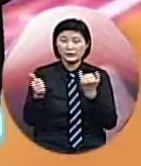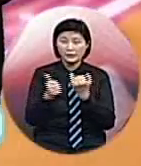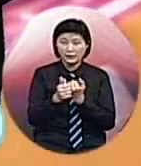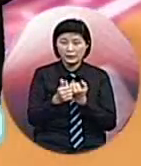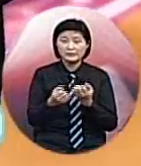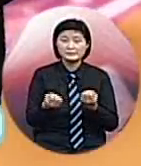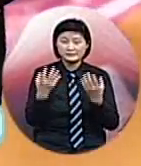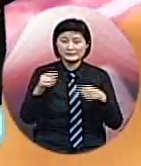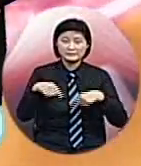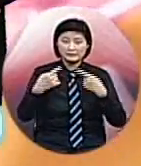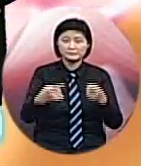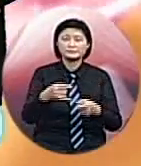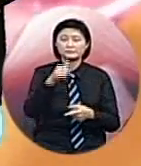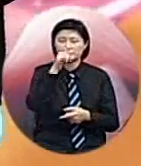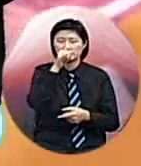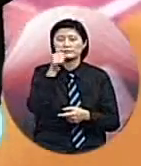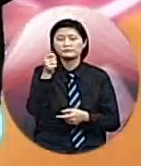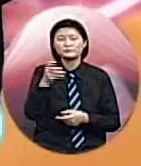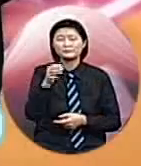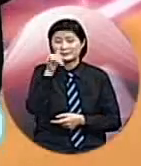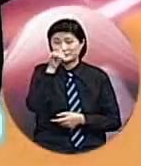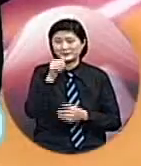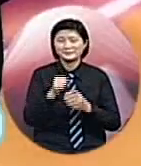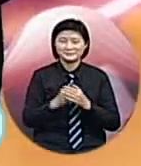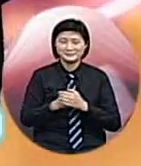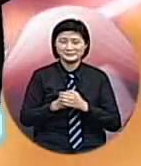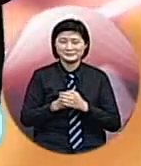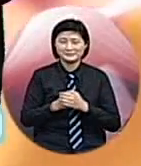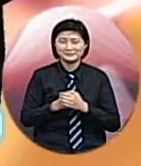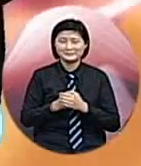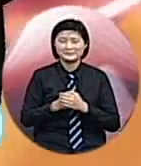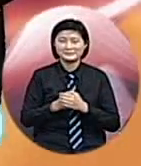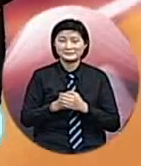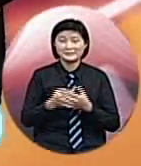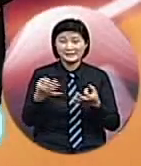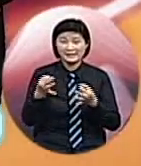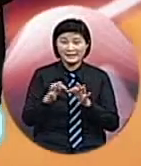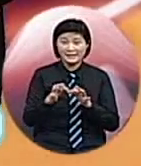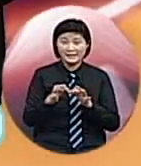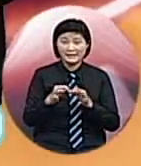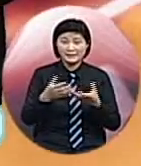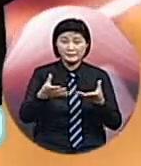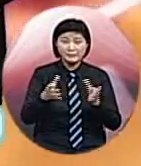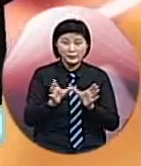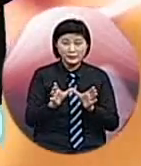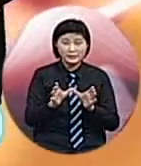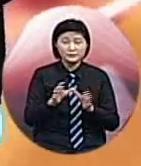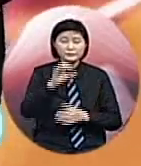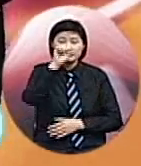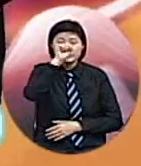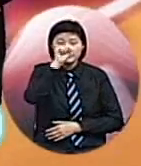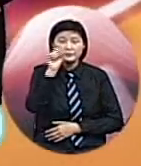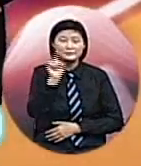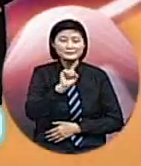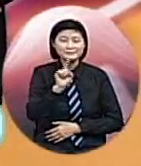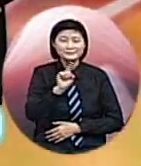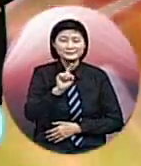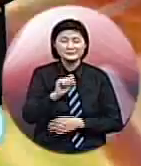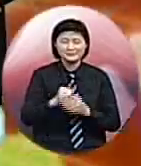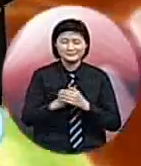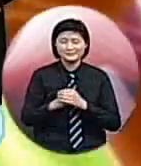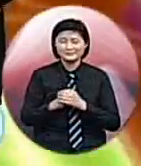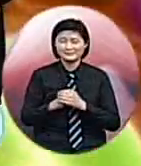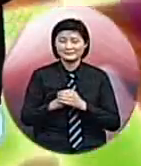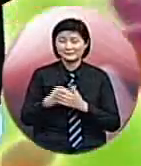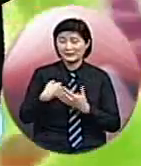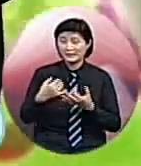근데도 참석을 하고 막 그래요. 아. 그런 기가 있어요. 개. 그 개 모임하면 예. 어떤 점이 좋아요? 그요?